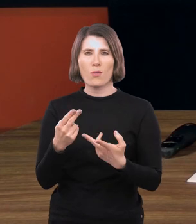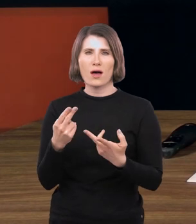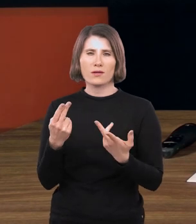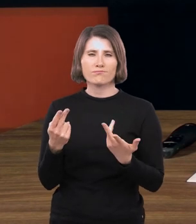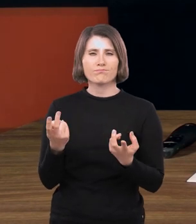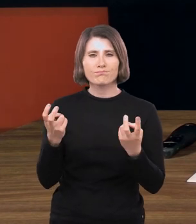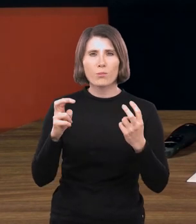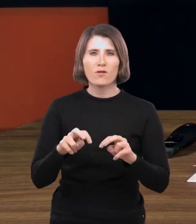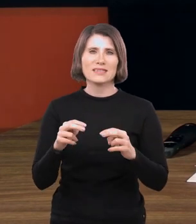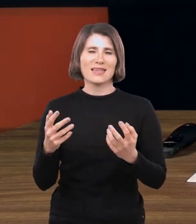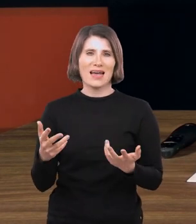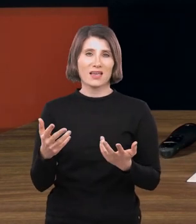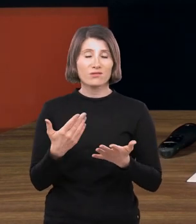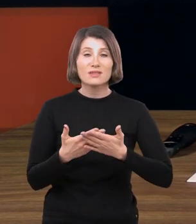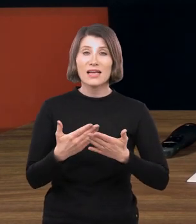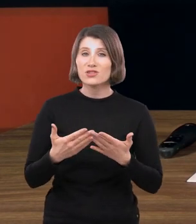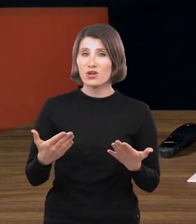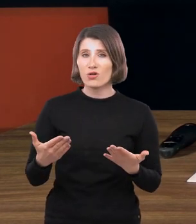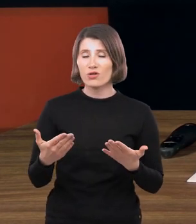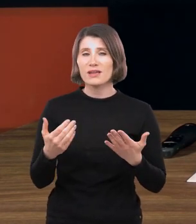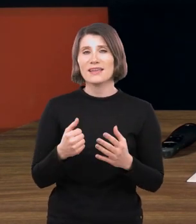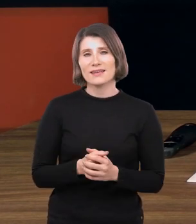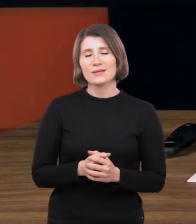przyczyny powstawania autyzmu. I tutaj też